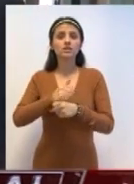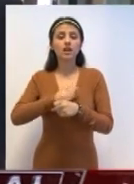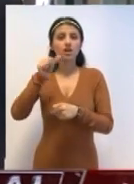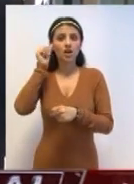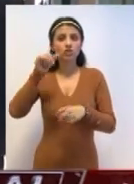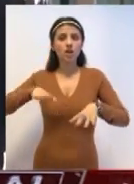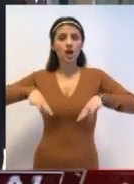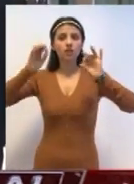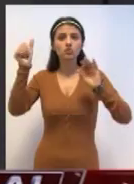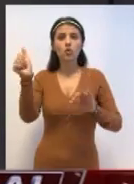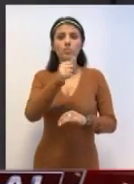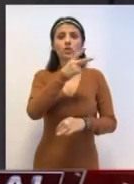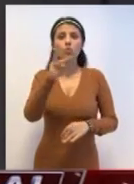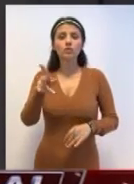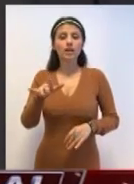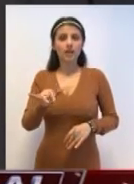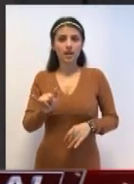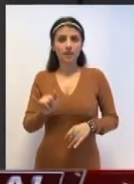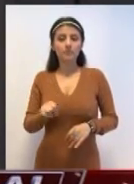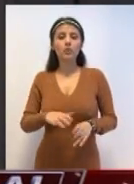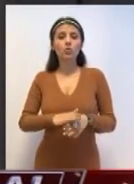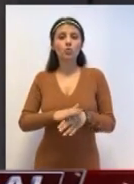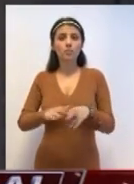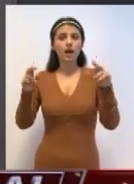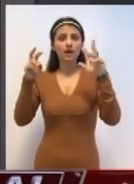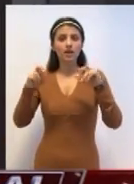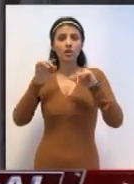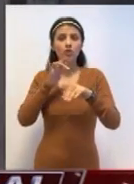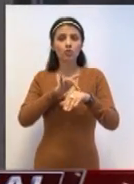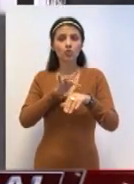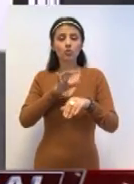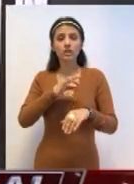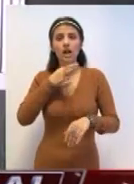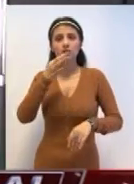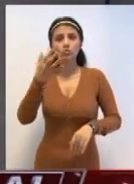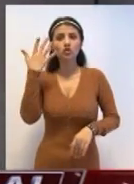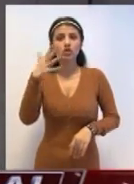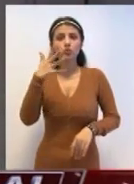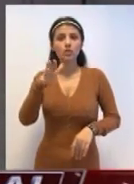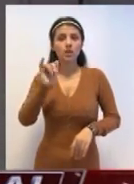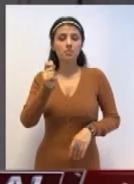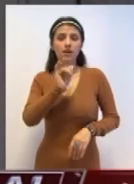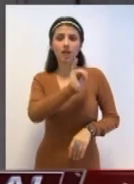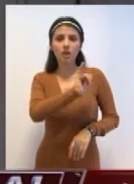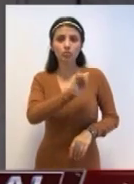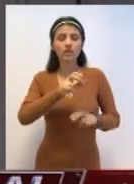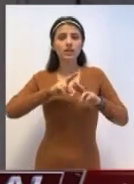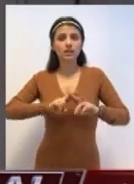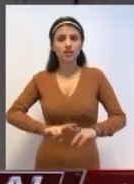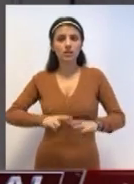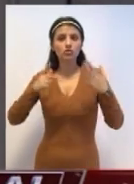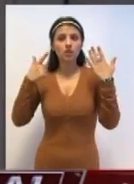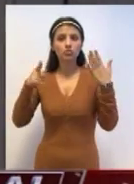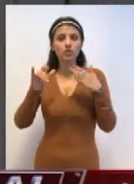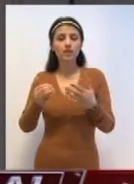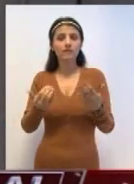doctor de la Spitalul Județean din Argeș și au găsit 1200 de lei. Conform anchetatorilor, medicul le-ar fi spus că 500 de lei sunt